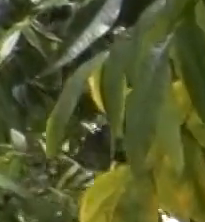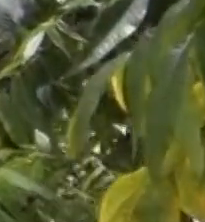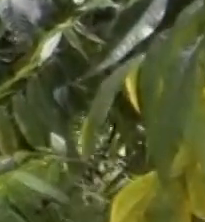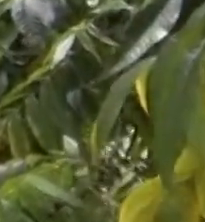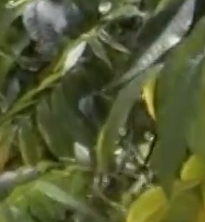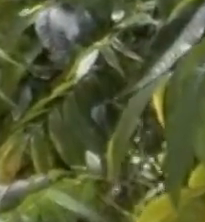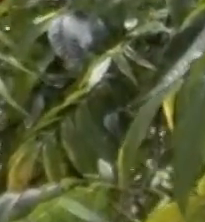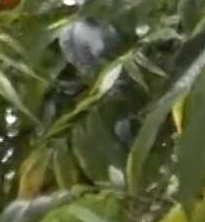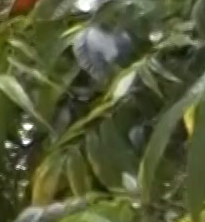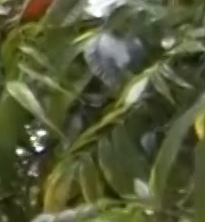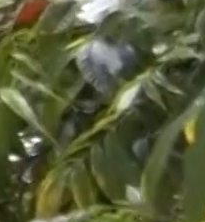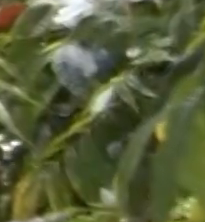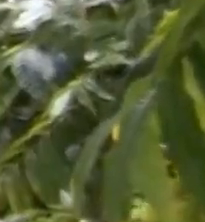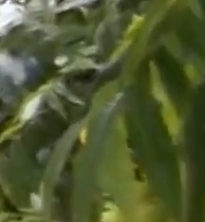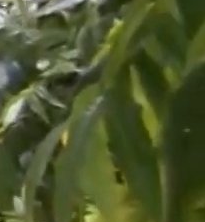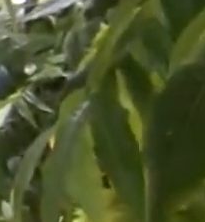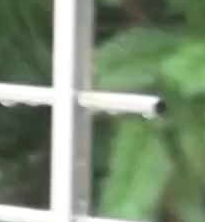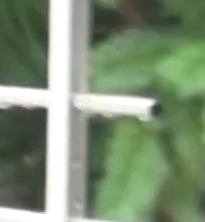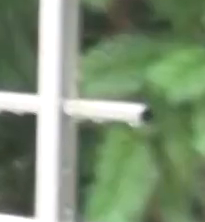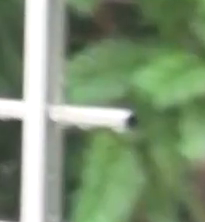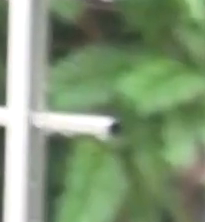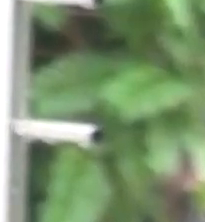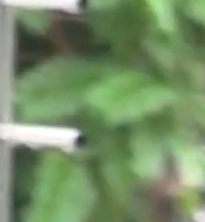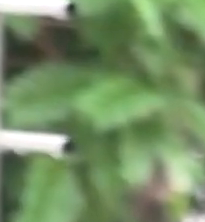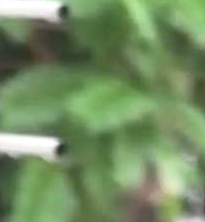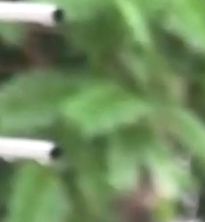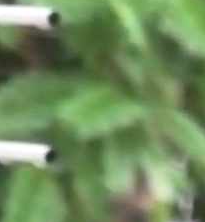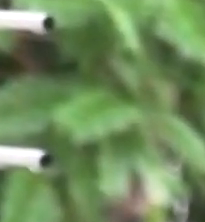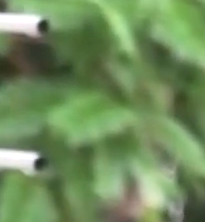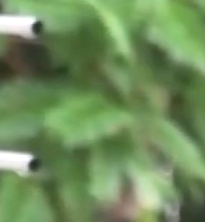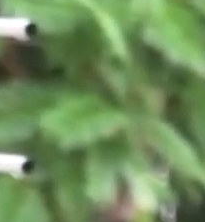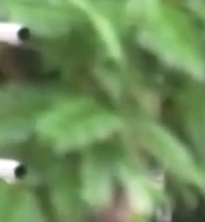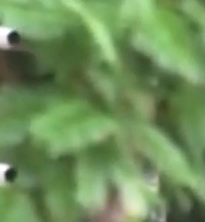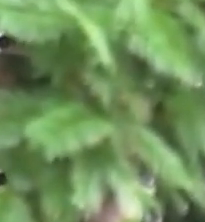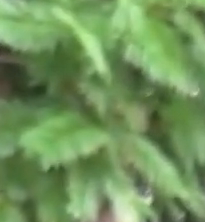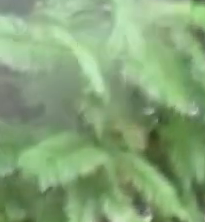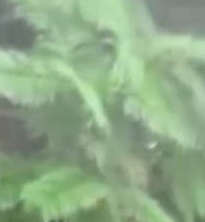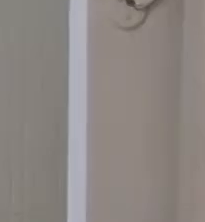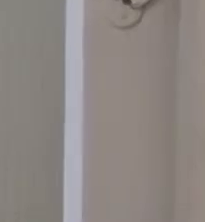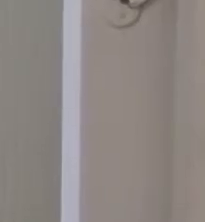מוסיף לעבור על החוק ולחזור על חלקה המוכר והבטוח, עד שהגיעה נקודת המפנה.